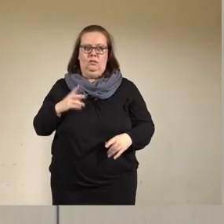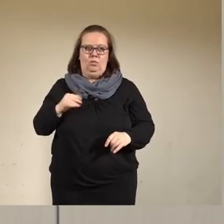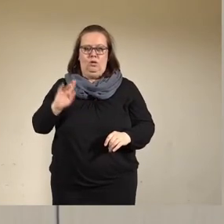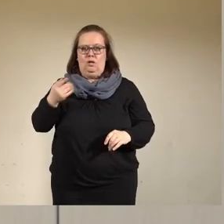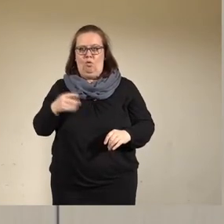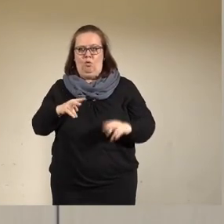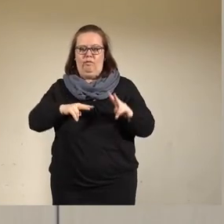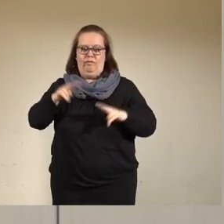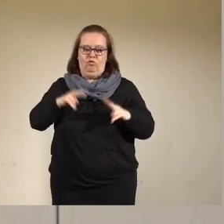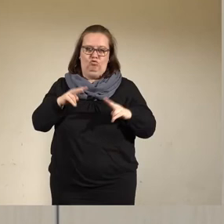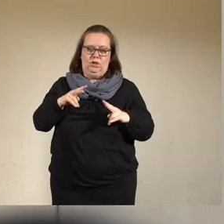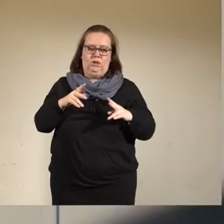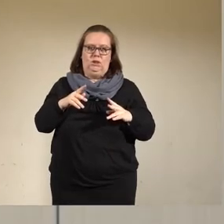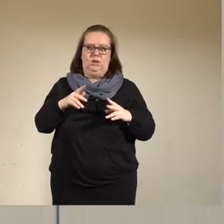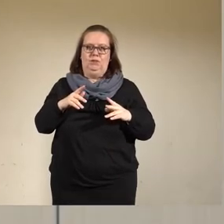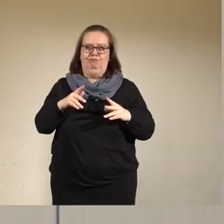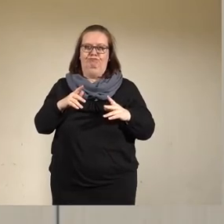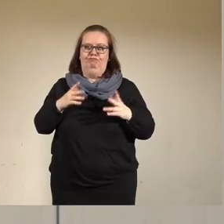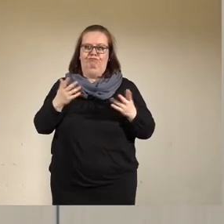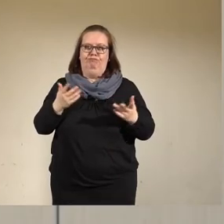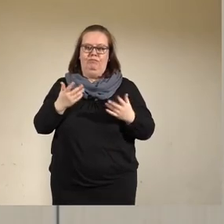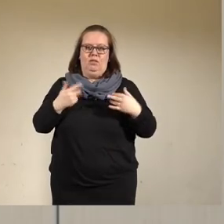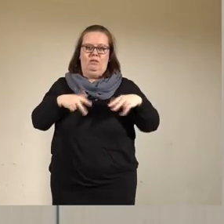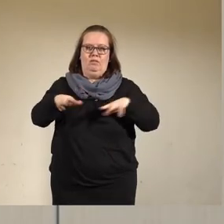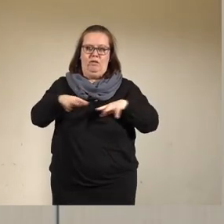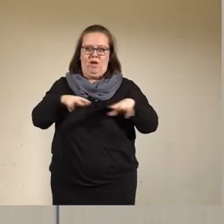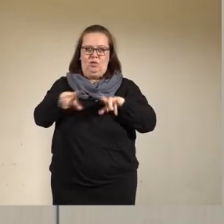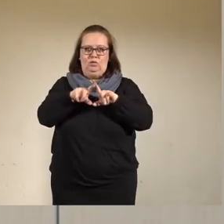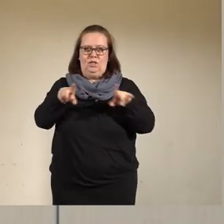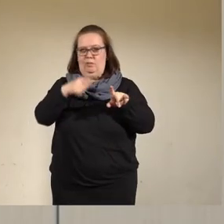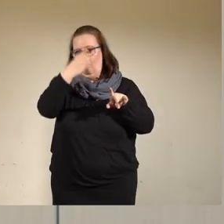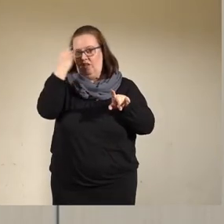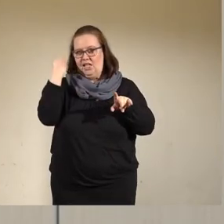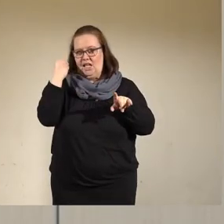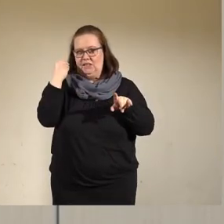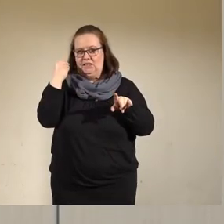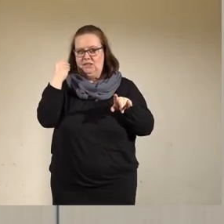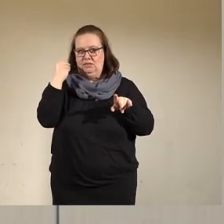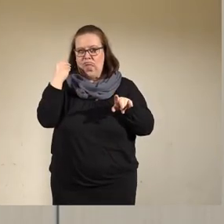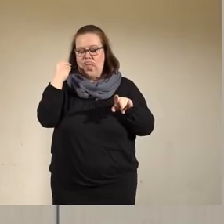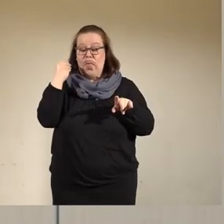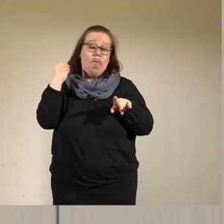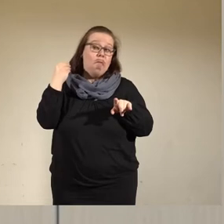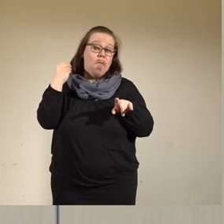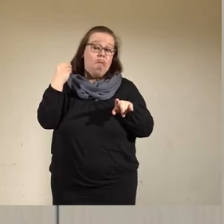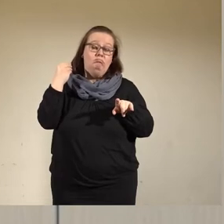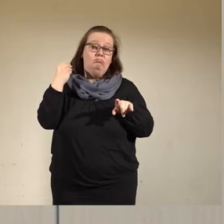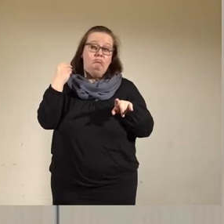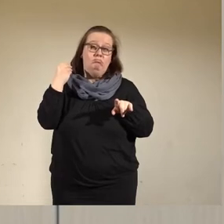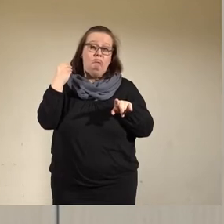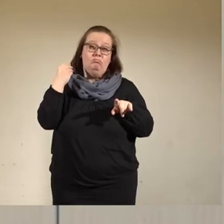worden verschiedentlich, dass die Verwaltung das Thema vergessen hätte. Das